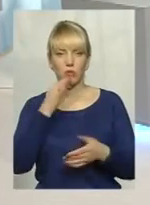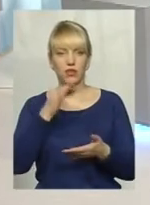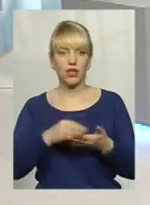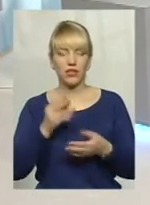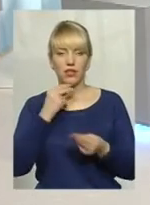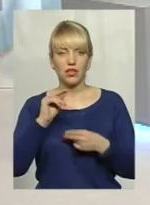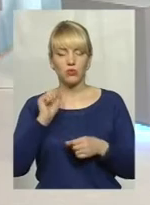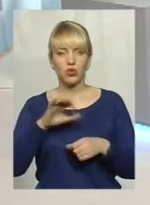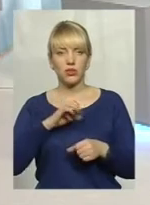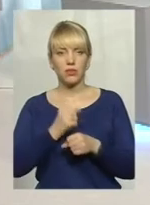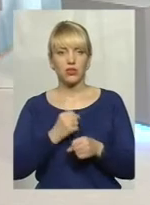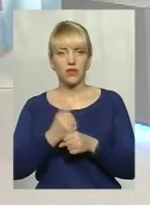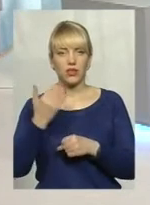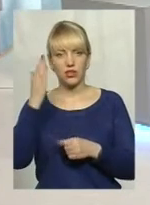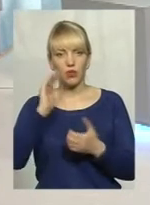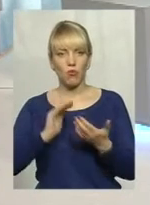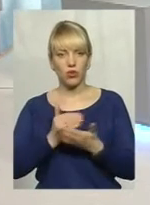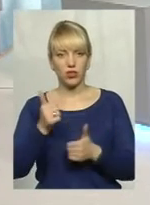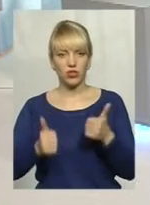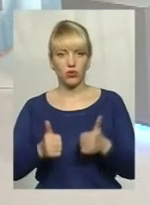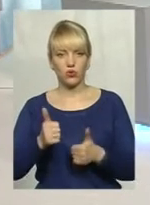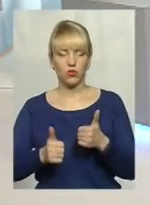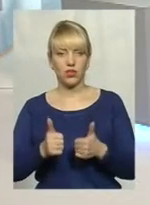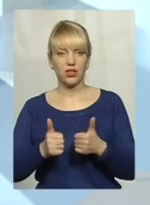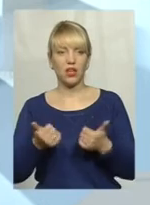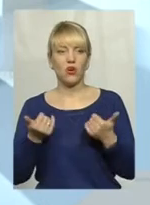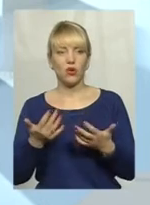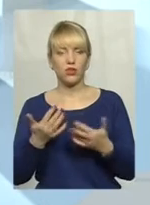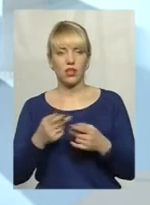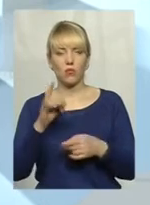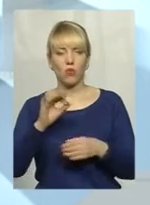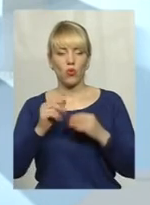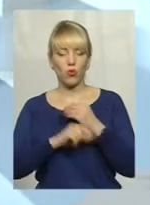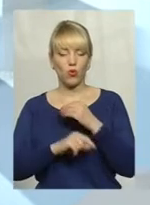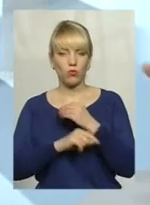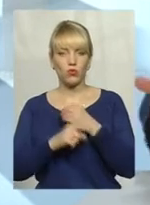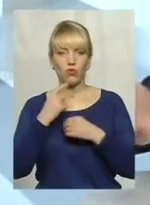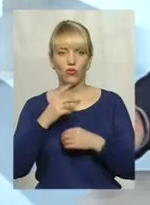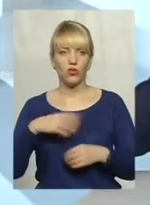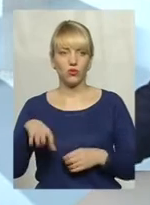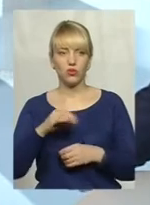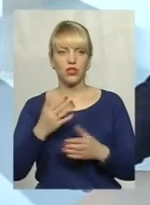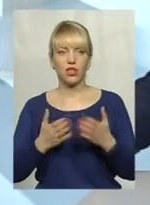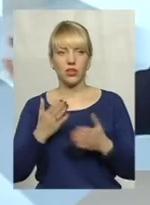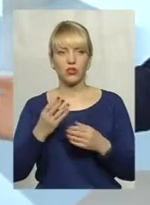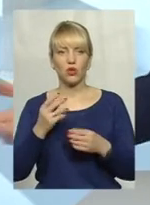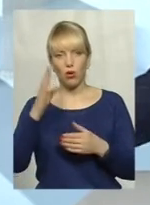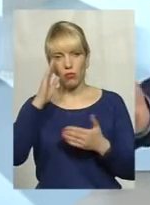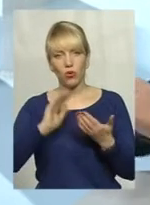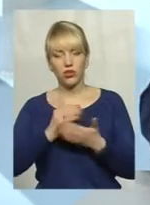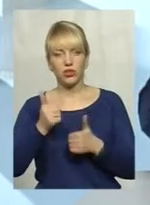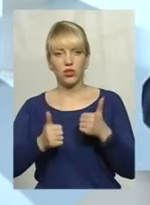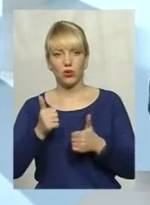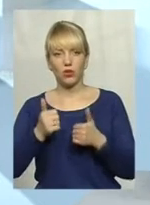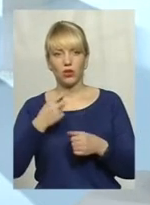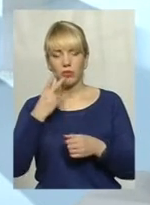може спрацювати тут їхні політичні конкуренти, оскільки, ну, про корупцію говорять усі, а якщо ми, ну, там, його політичний конкурент побачить, що він сам собі